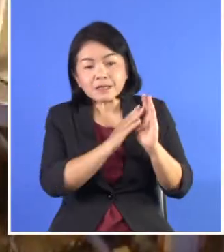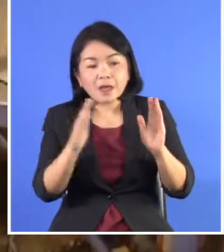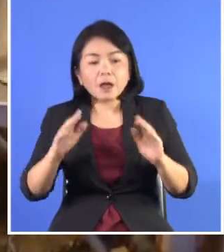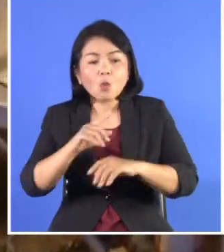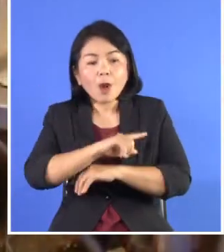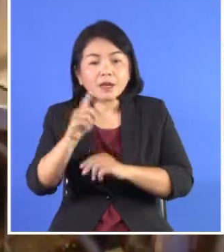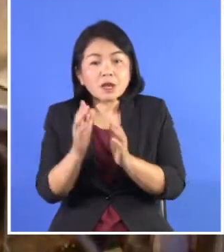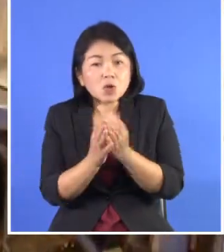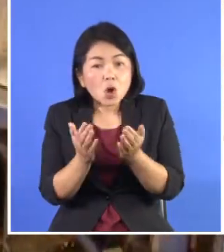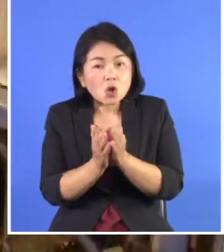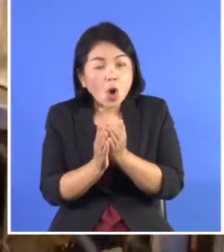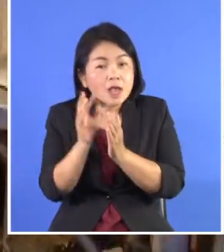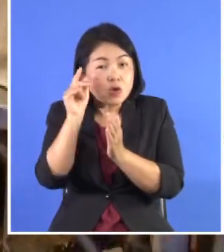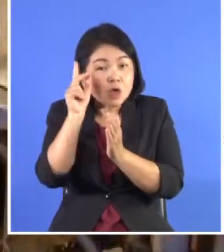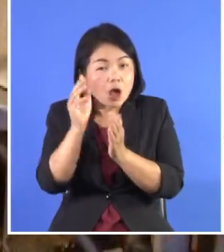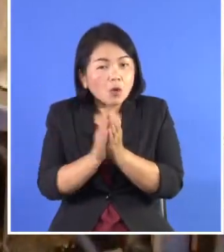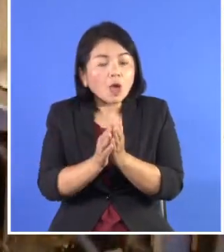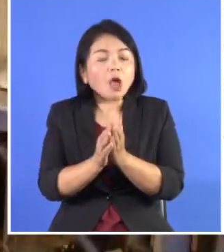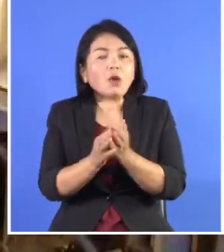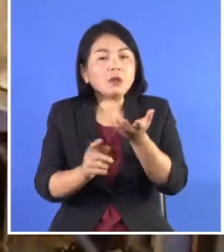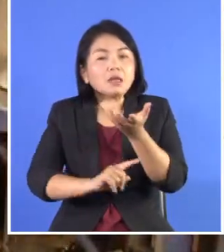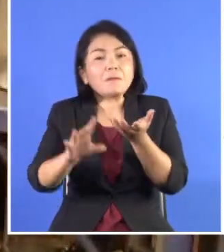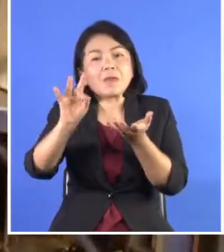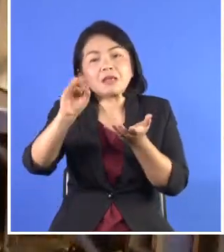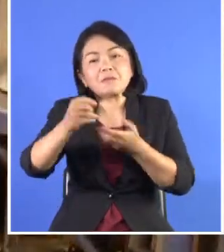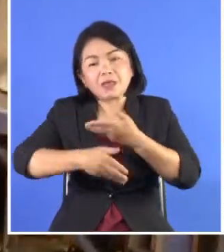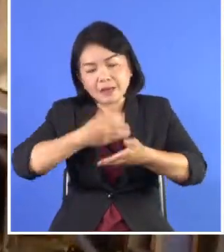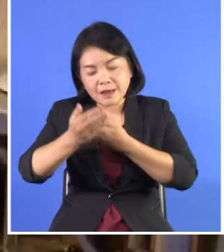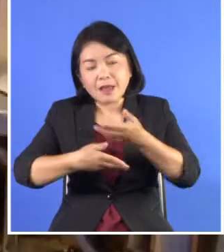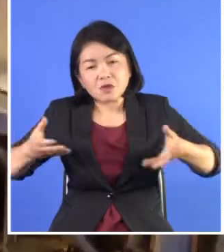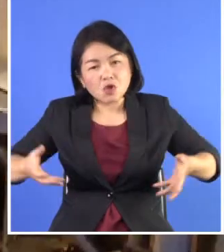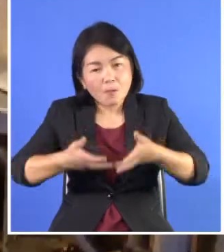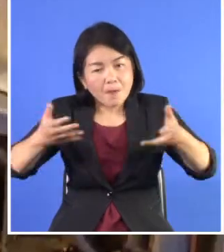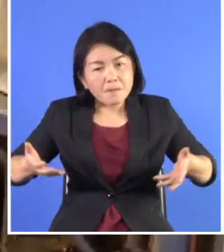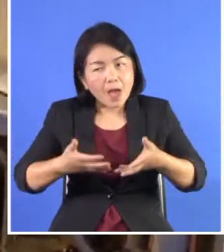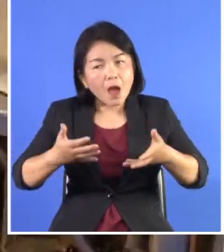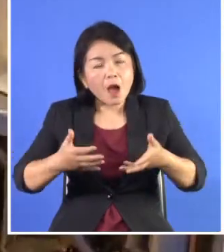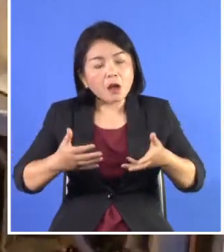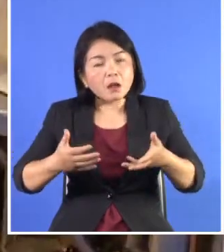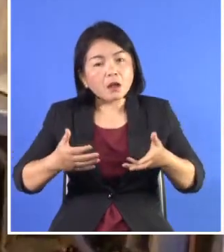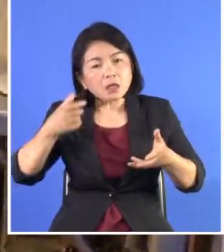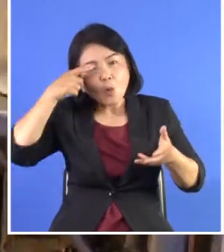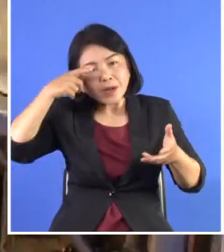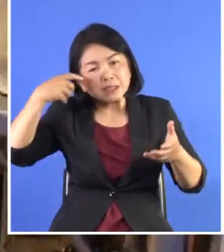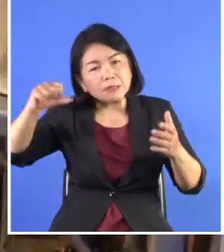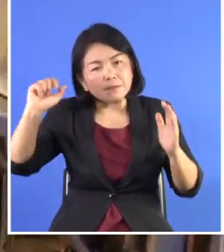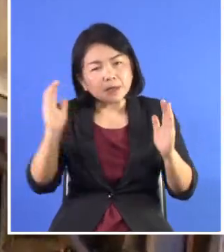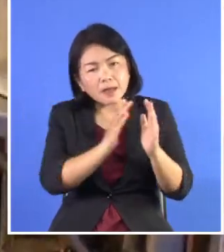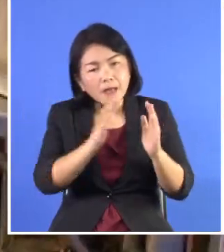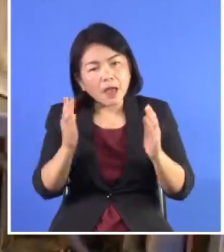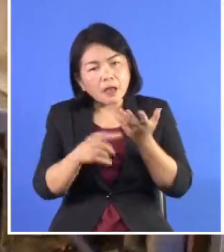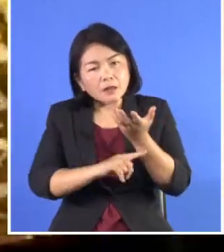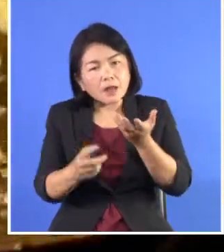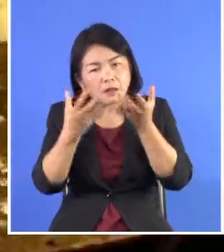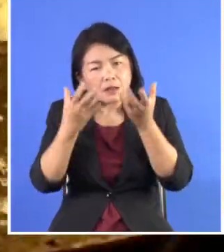ใช้หอยแมลงภู่ประมาณสัก80กิโลกรัมได้นะคะ10วันนี้ก็ใช้ประมาณ800กิโลกรัมใช่ไหม โอ้โหปีหนึ่งขายครั้งห